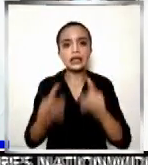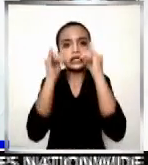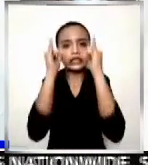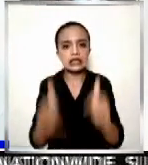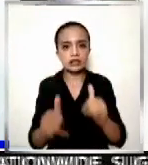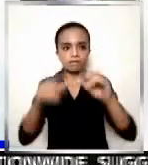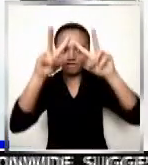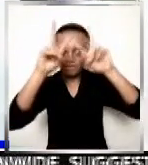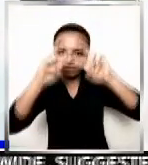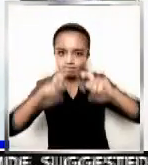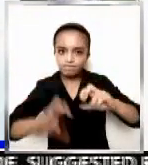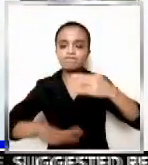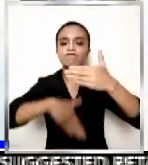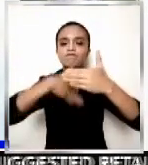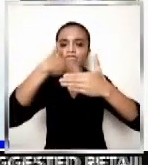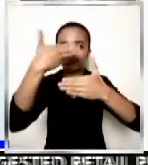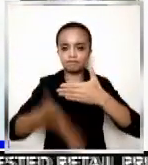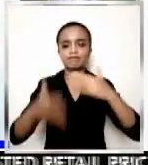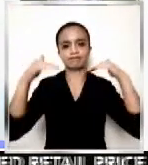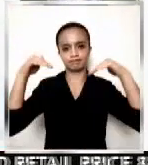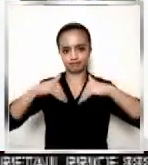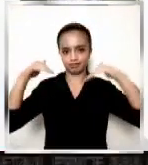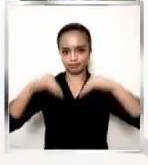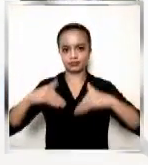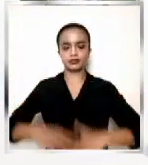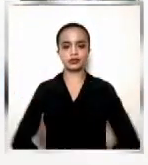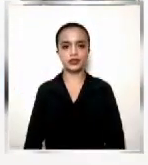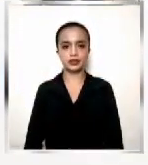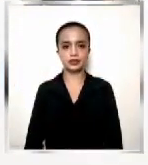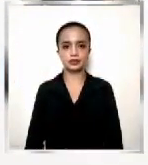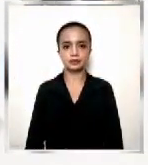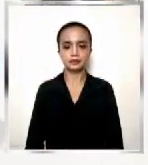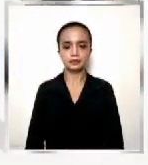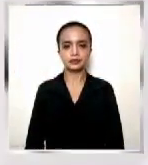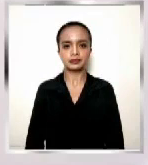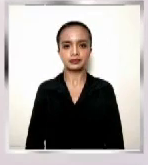na pagdinig. Maki Pulido, Nakatutok, 24 Oras.